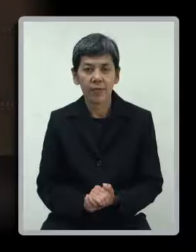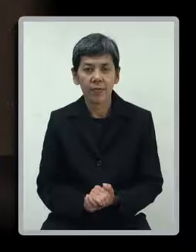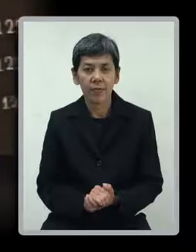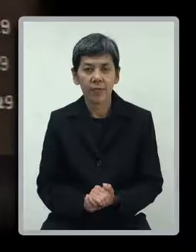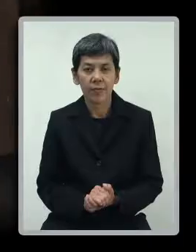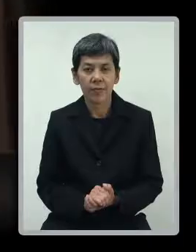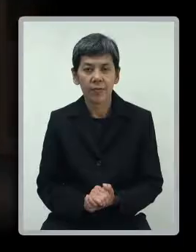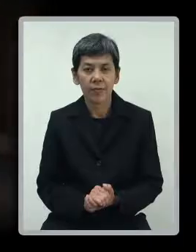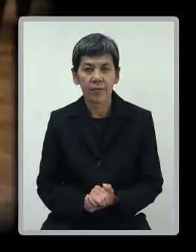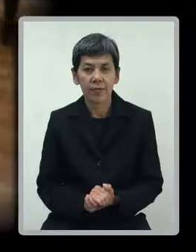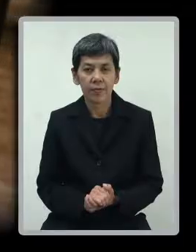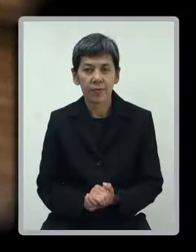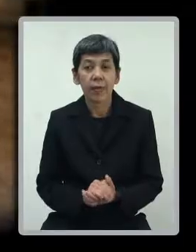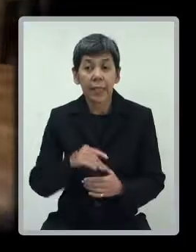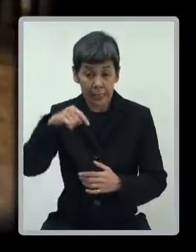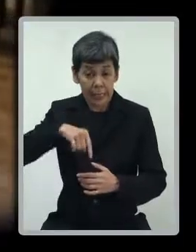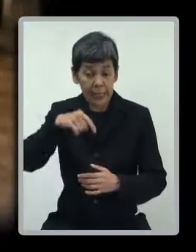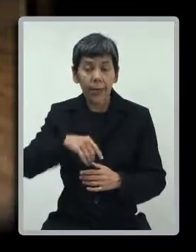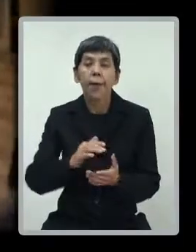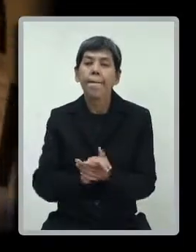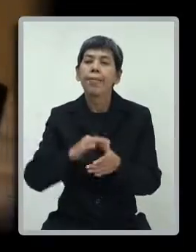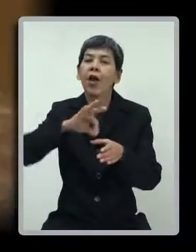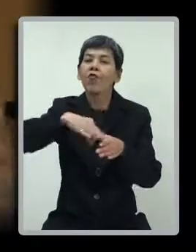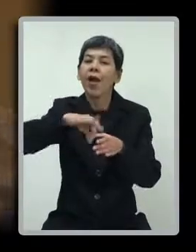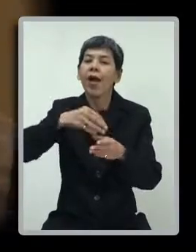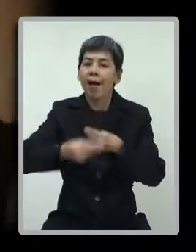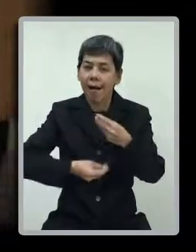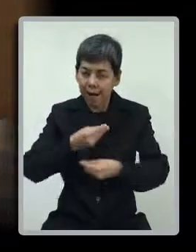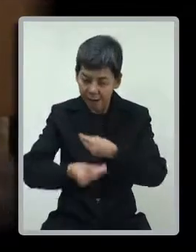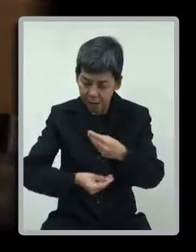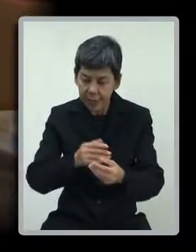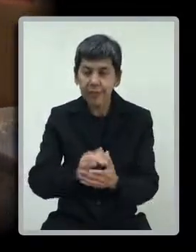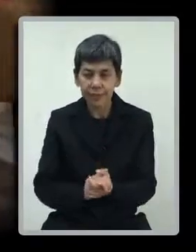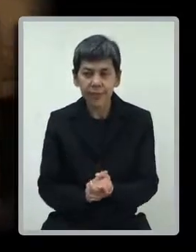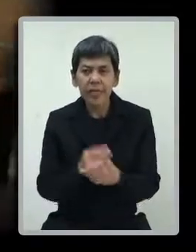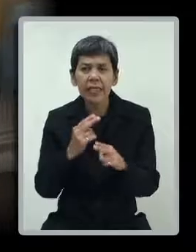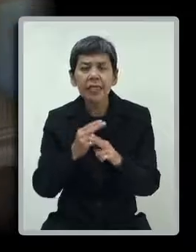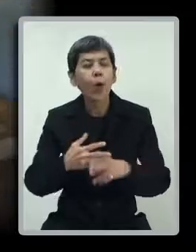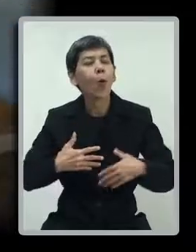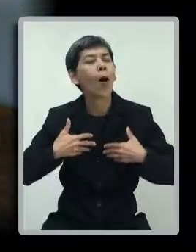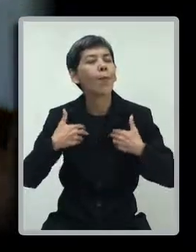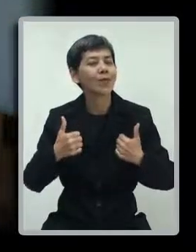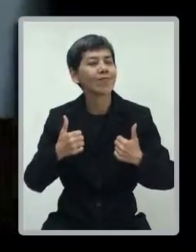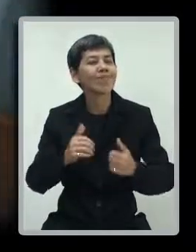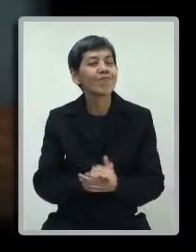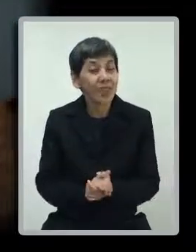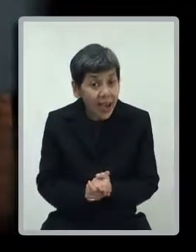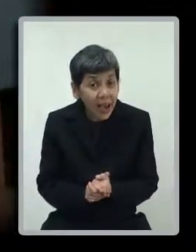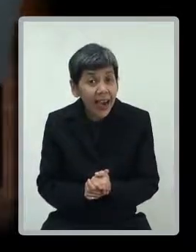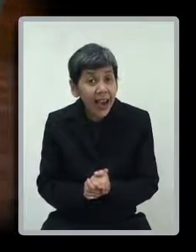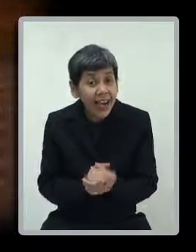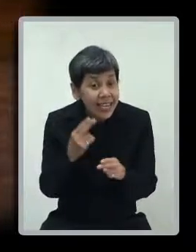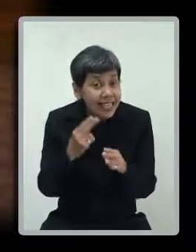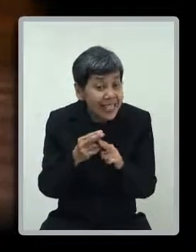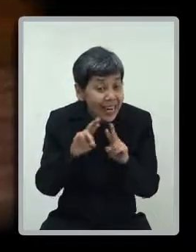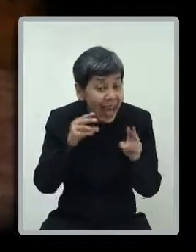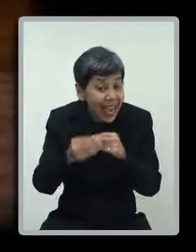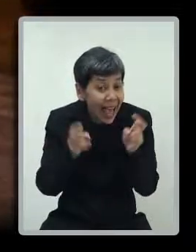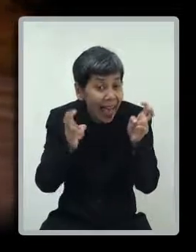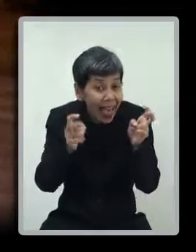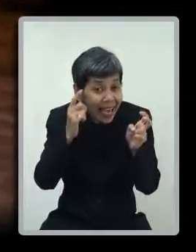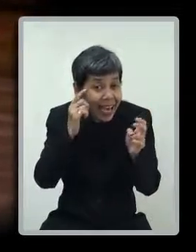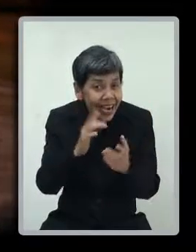ก็นี่ก็ธุรกิจร้านกาแฟที่มีชื่อว่า ความสุขนะครับ ใช่ร้านกาแฟเหรอคะนึกว่าร้านข